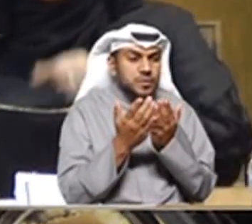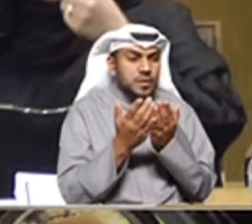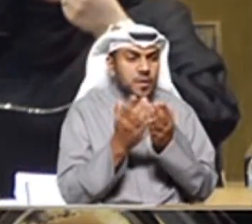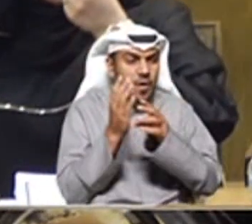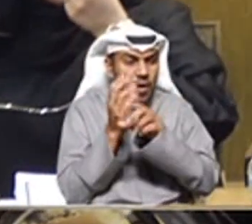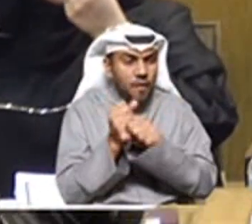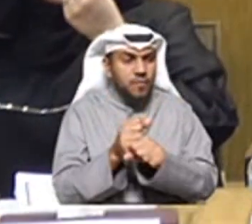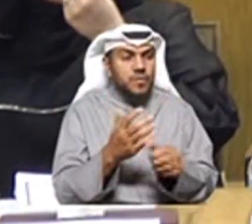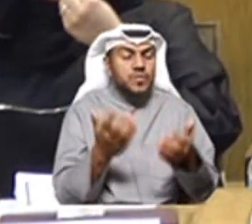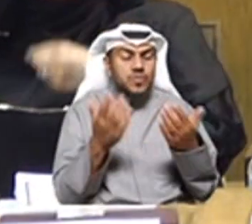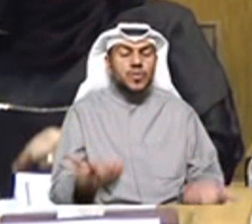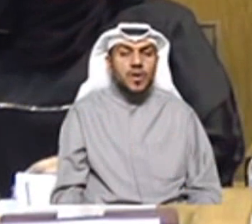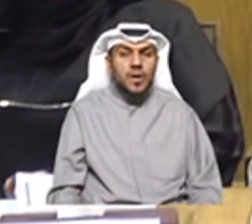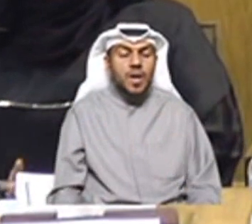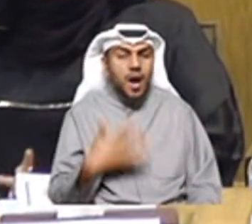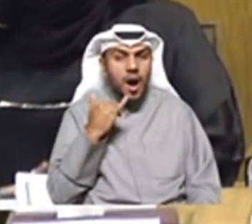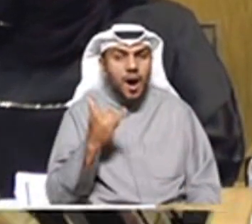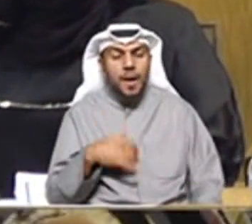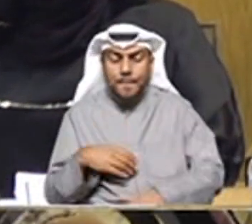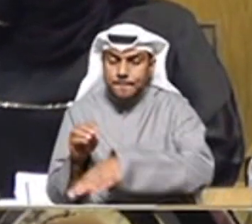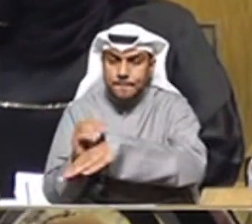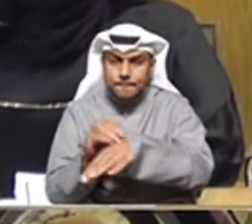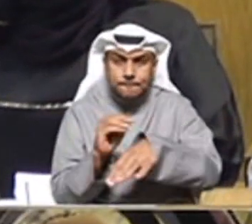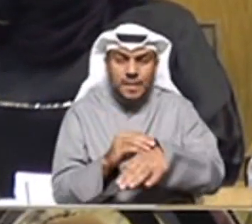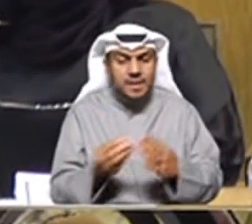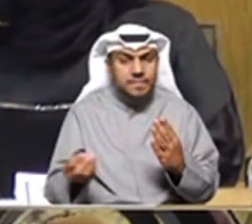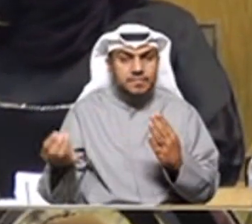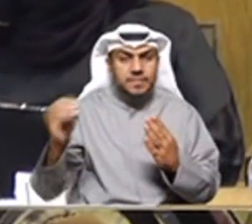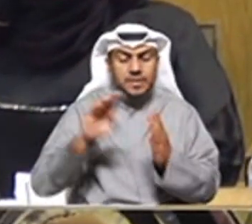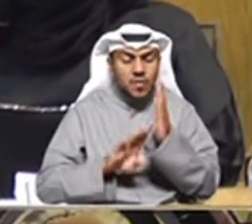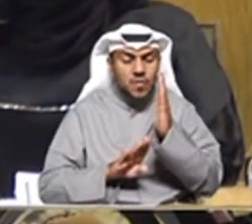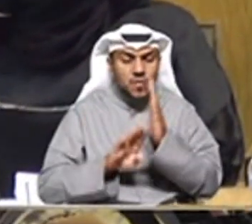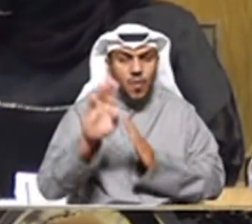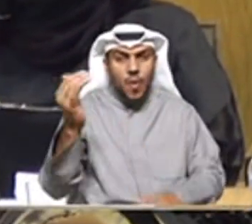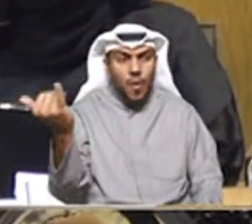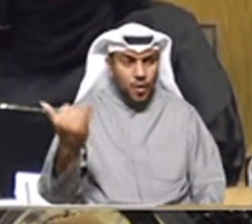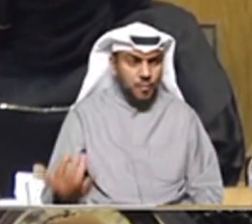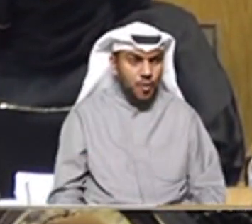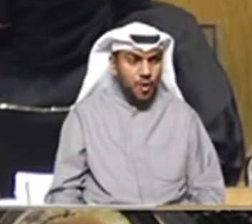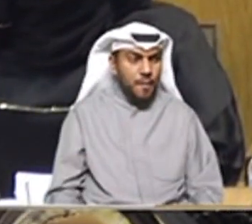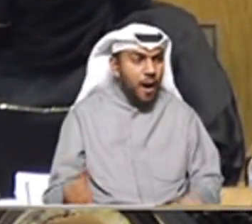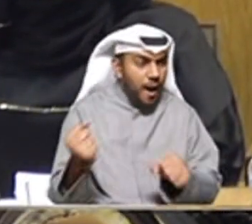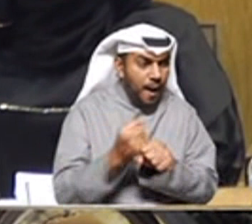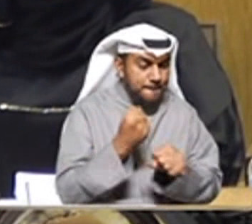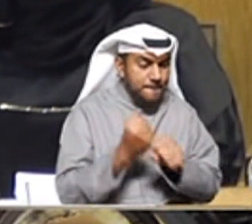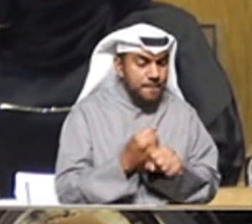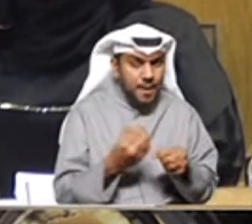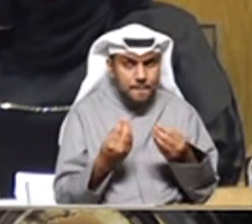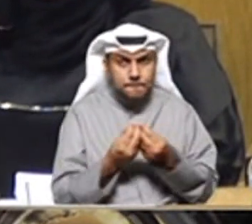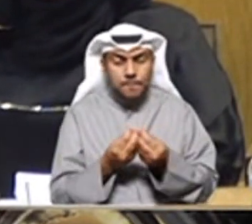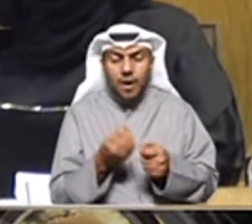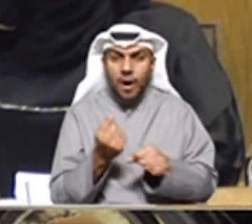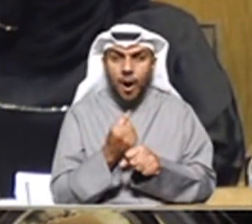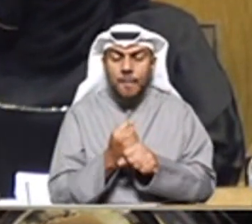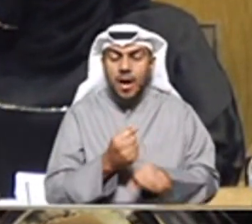لخدمة أمتنا العربية ولتعزيز العمل العربي المشترك، ونعمل سويا